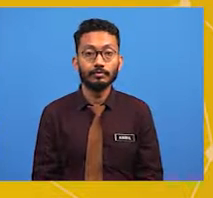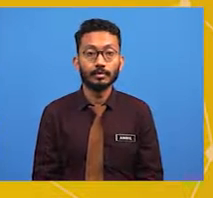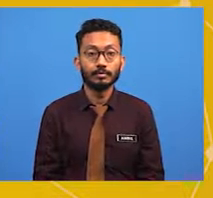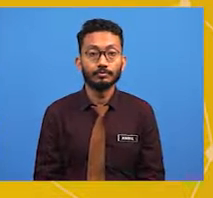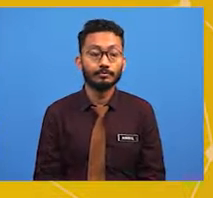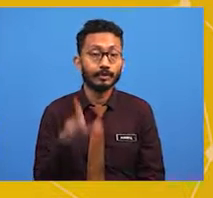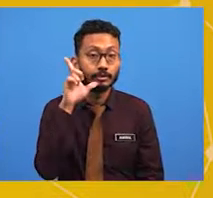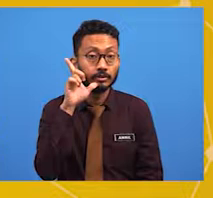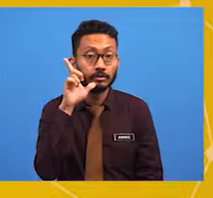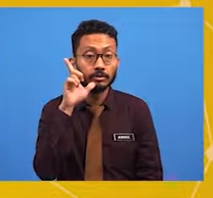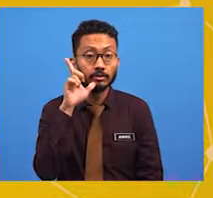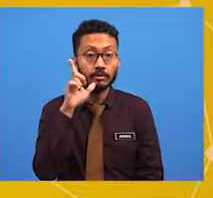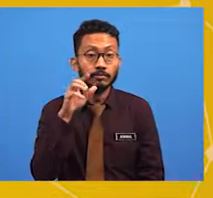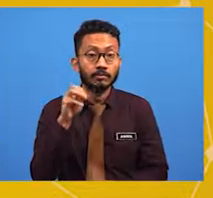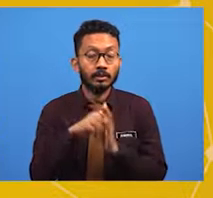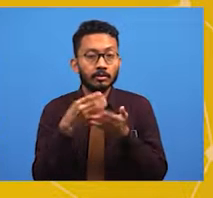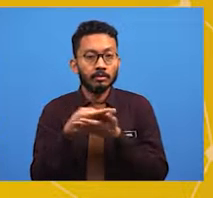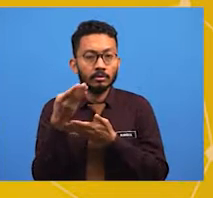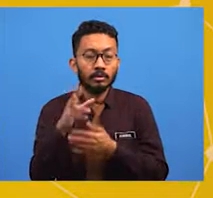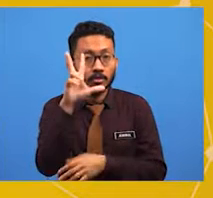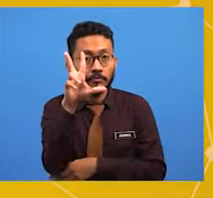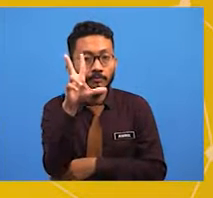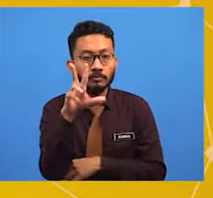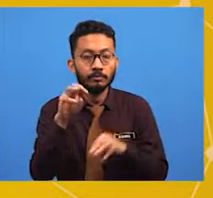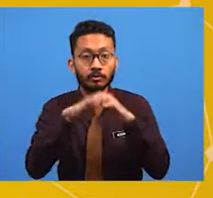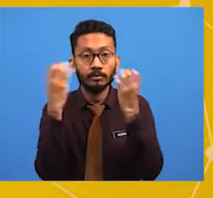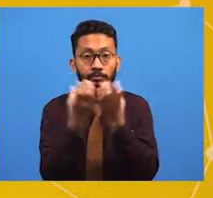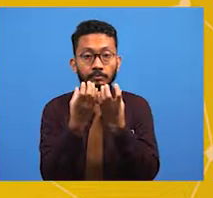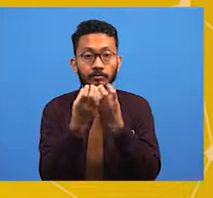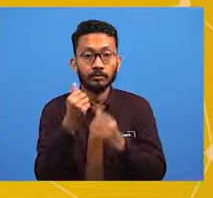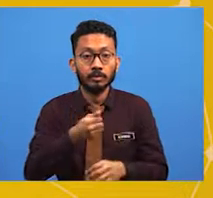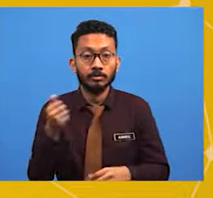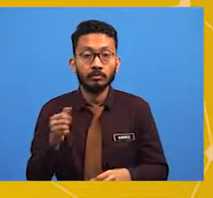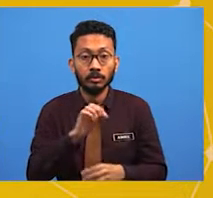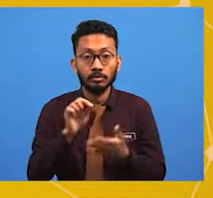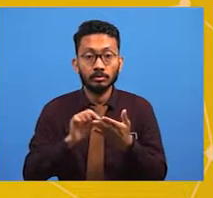Lydia membeli 3 set alat tulis istimewa ini.